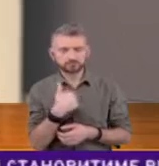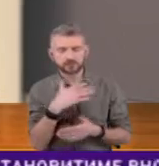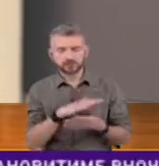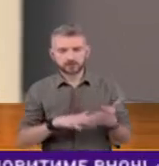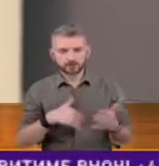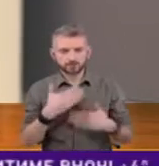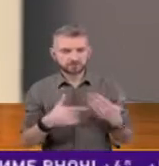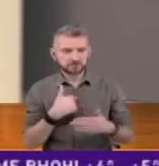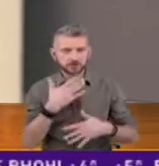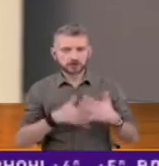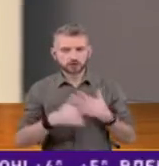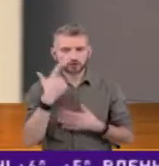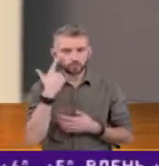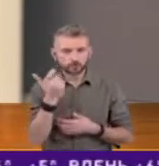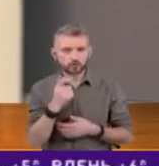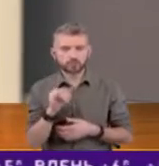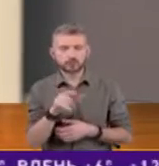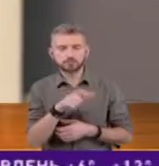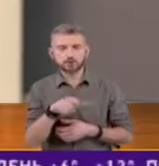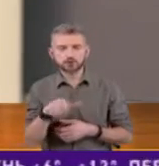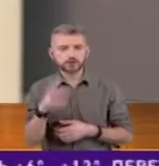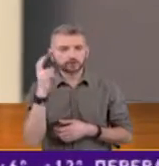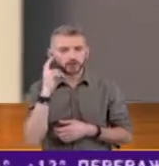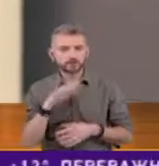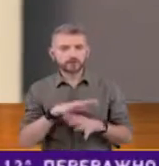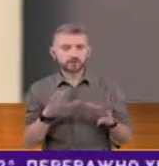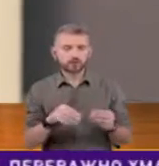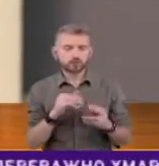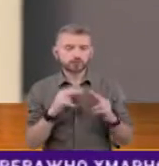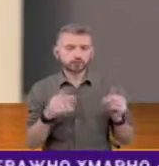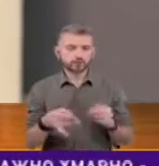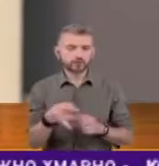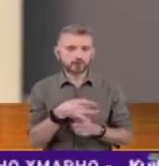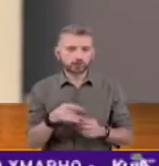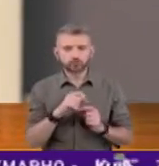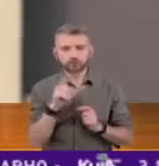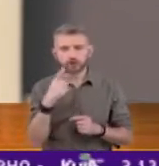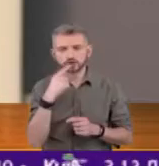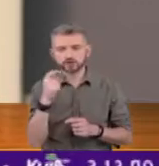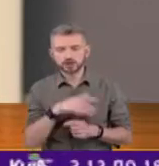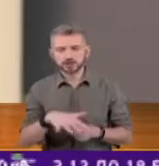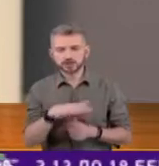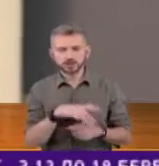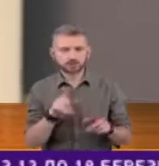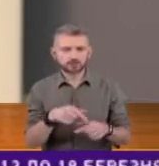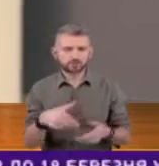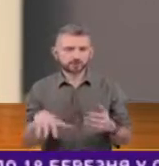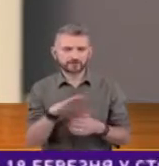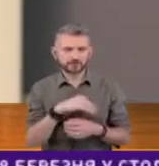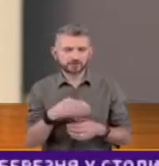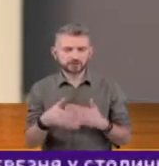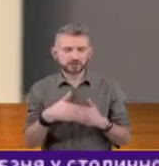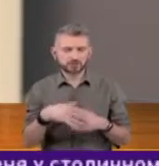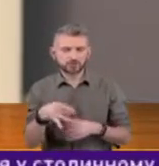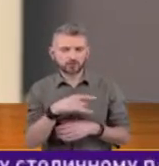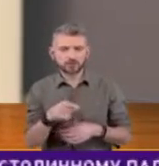напевне, радісно повідомити і мешканців Києва загалом, і Дніпровського району, Райдужного, Воскресенки, та й, мабуть, всіх прилежних